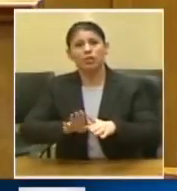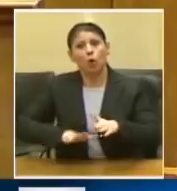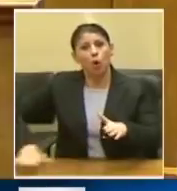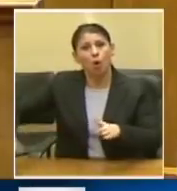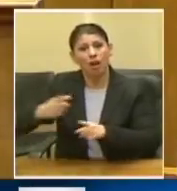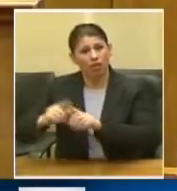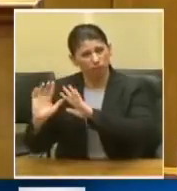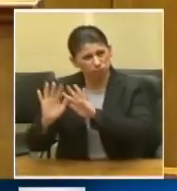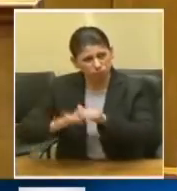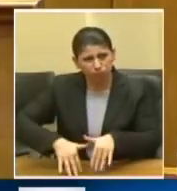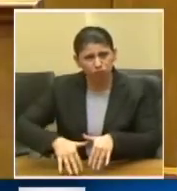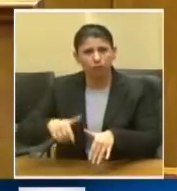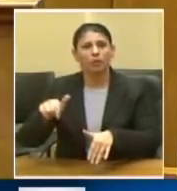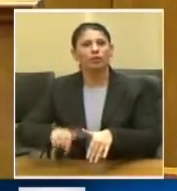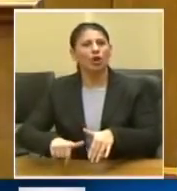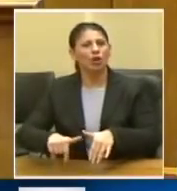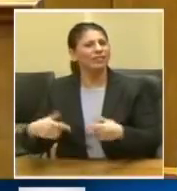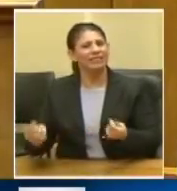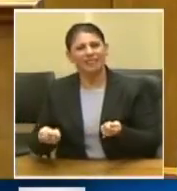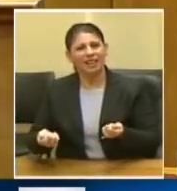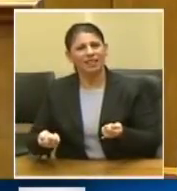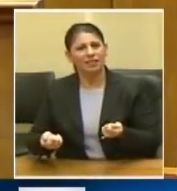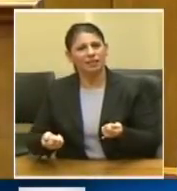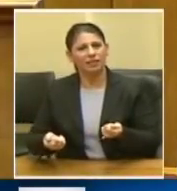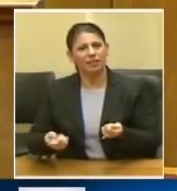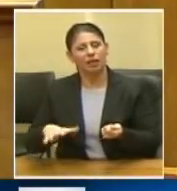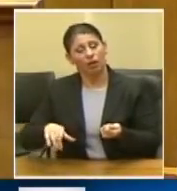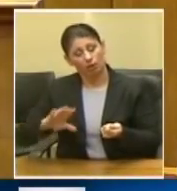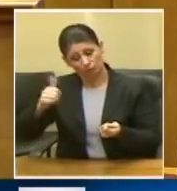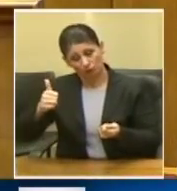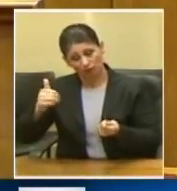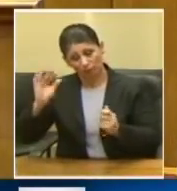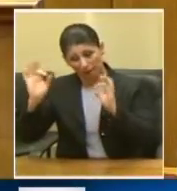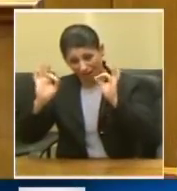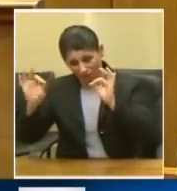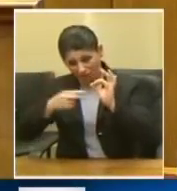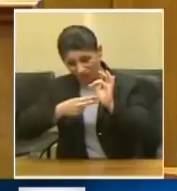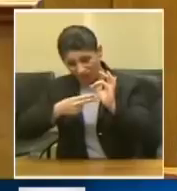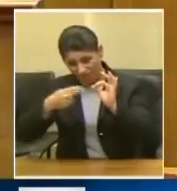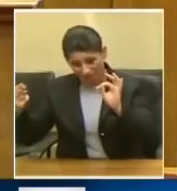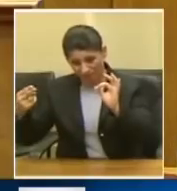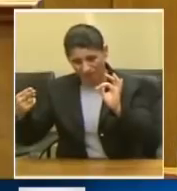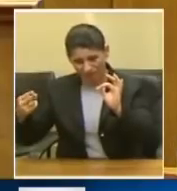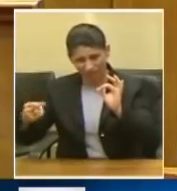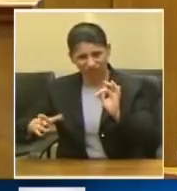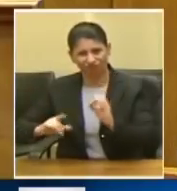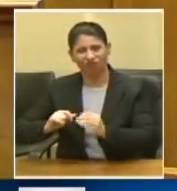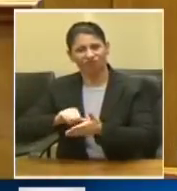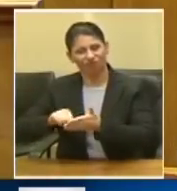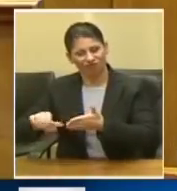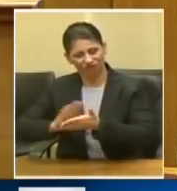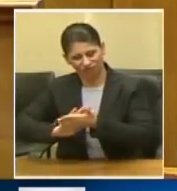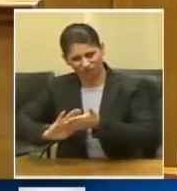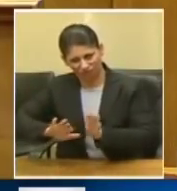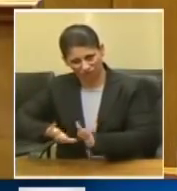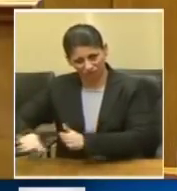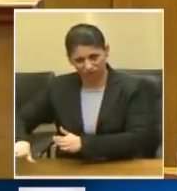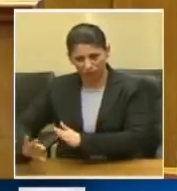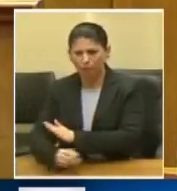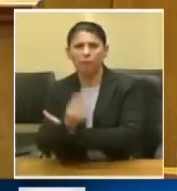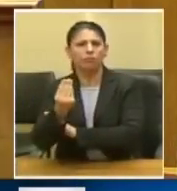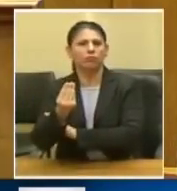τις τράπεζες. Τώρα λοιπόν, αφού πληρώσατε το γραμμάτιο Μακεδονία, εμφανίζεται το πρόβλημα με τις τράπεζες.